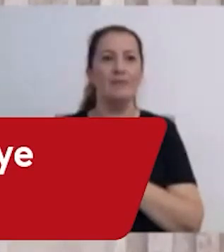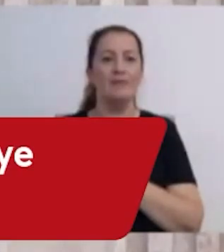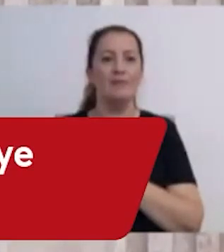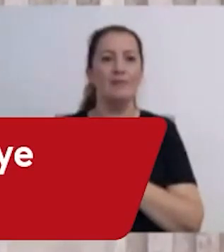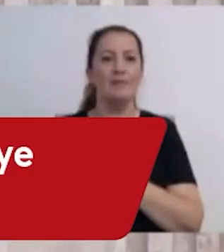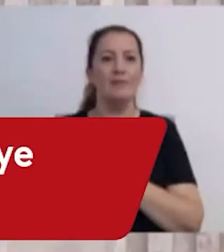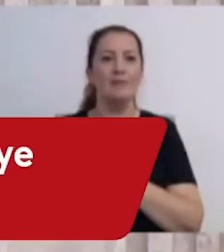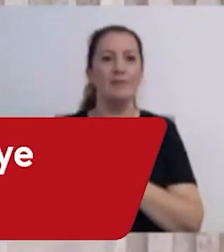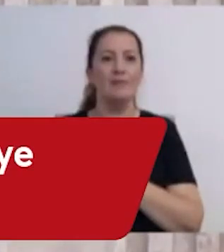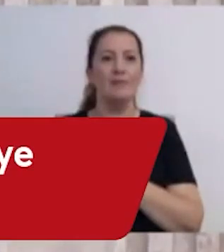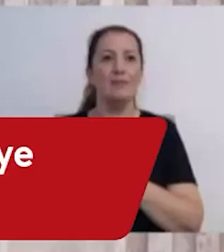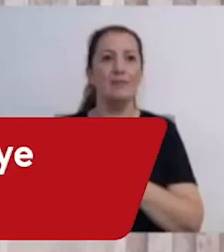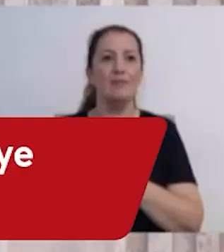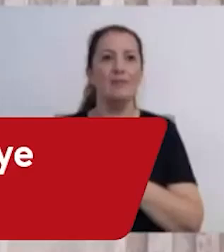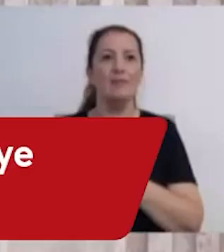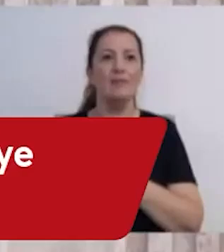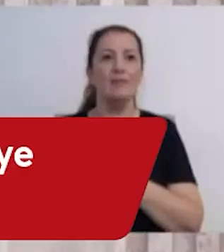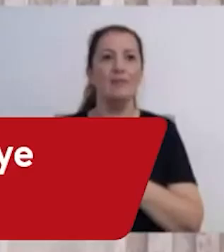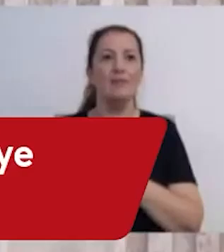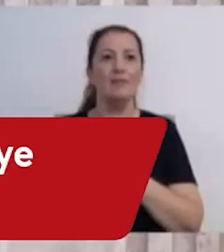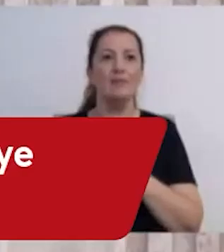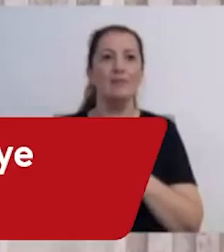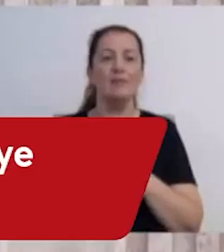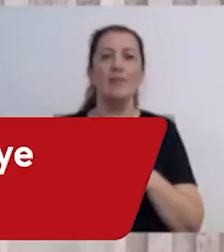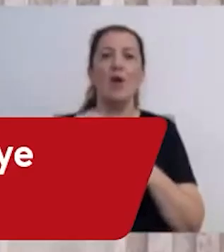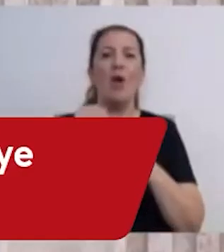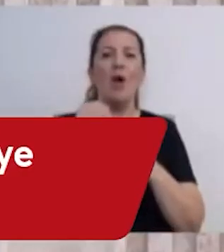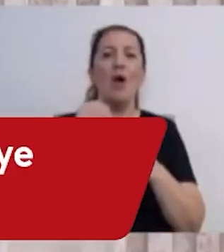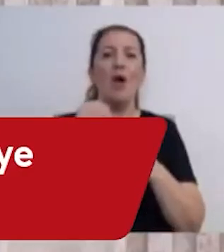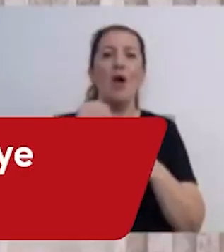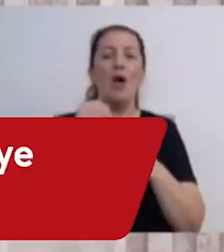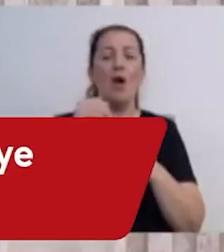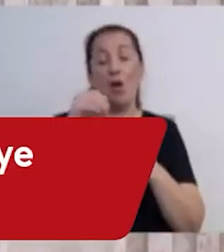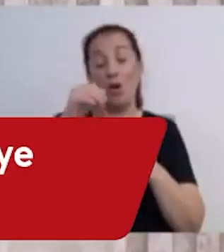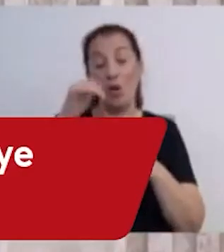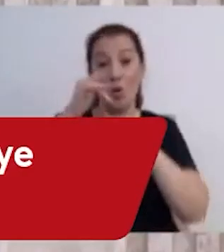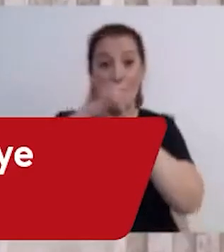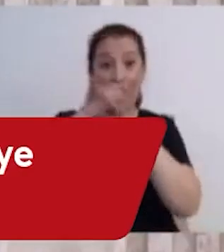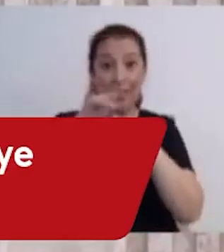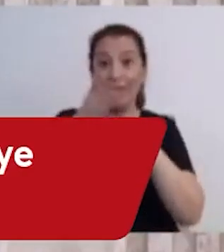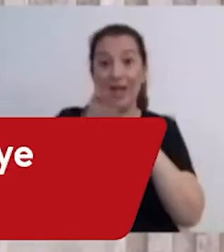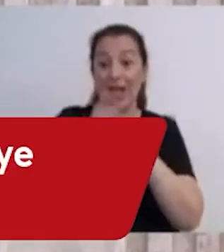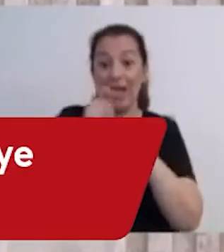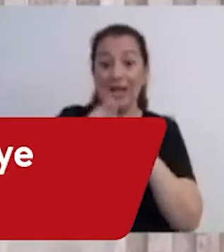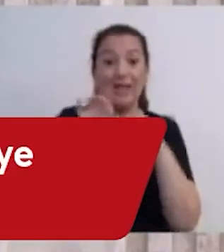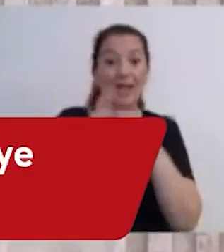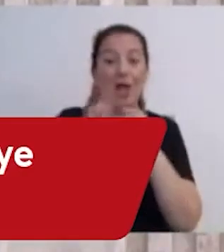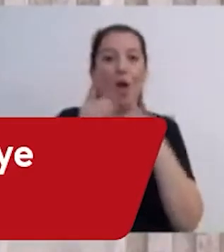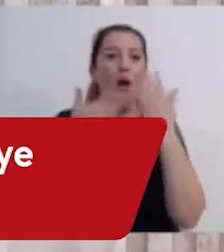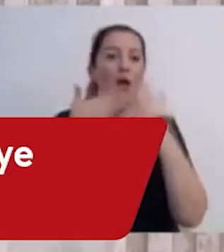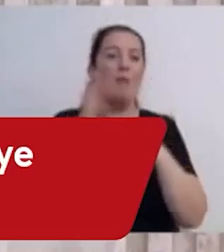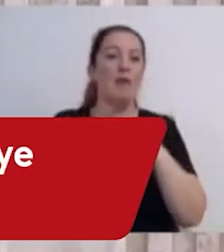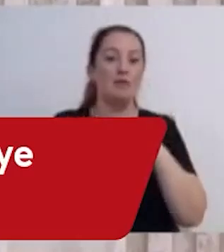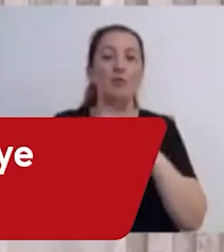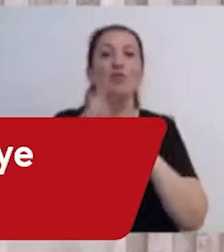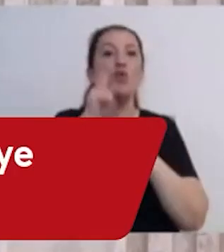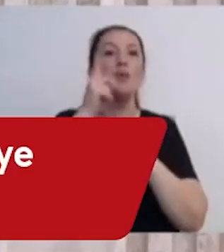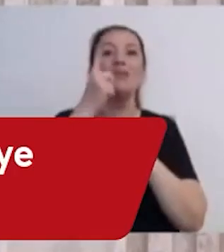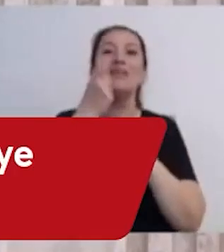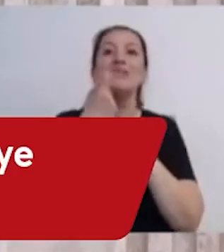sürekli kandırmaya çalışıyorlar. Ülkemizin gerçeğinden bahsedeceğim. Son bir yılda